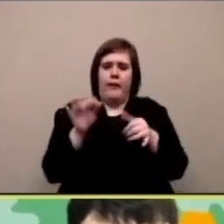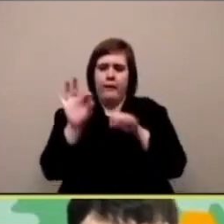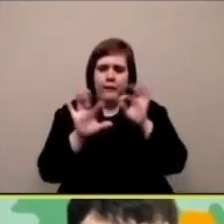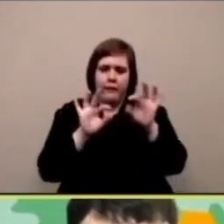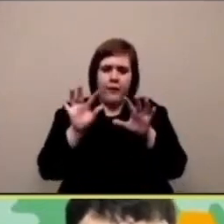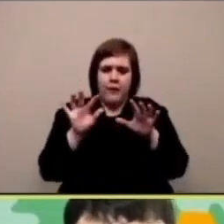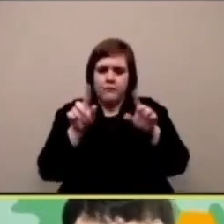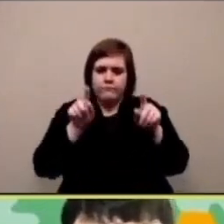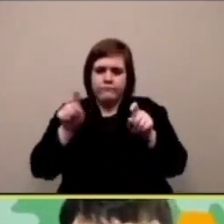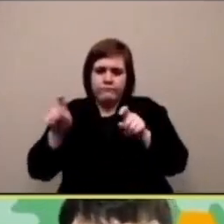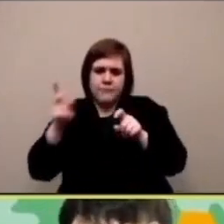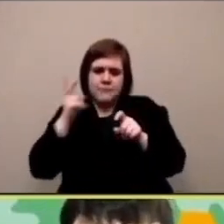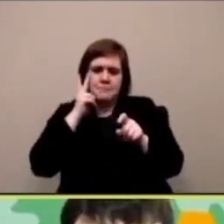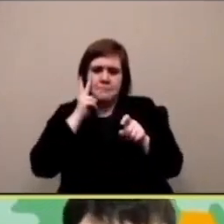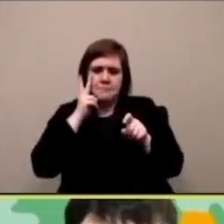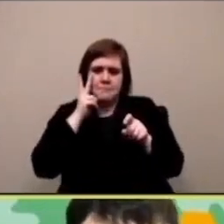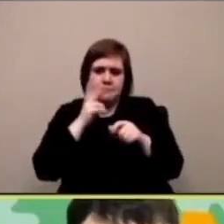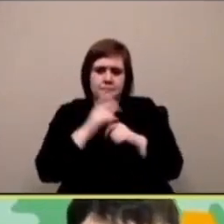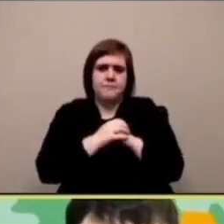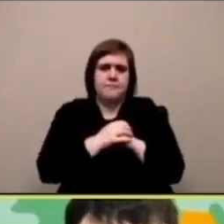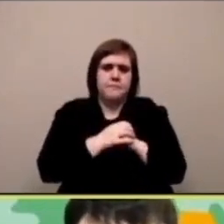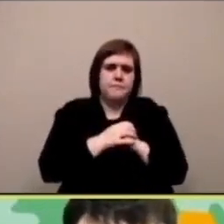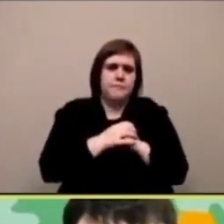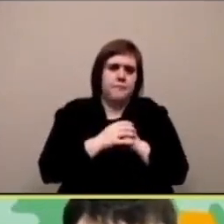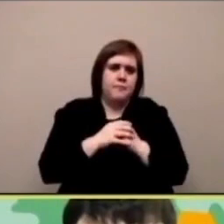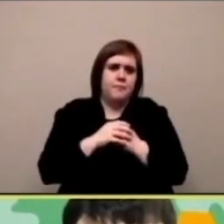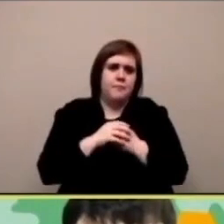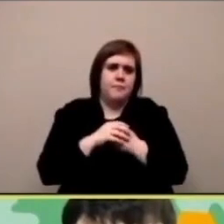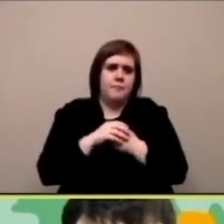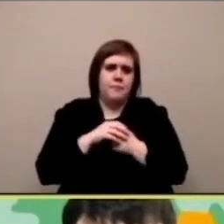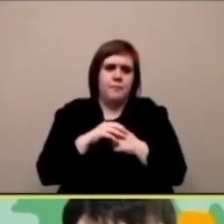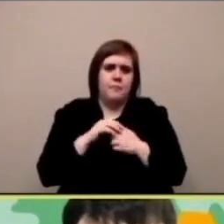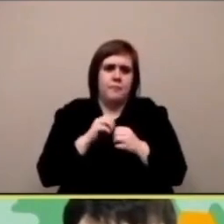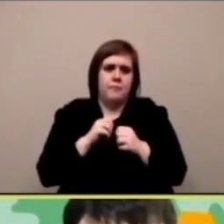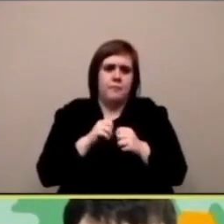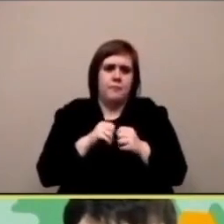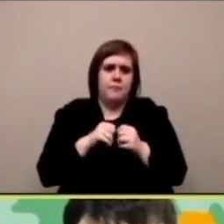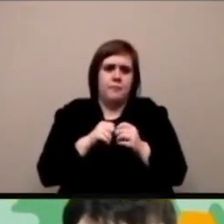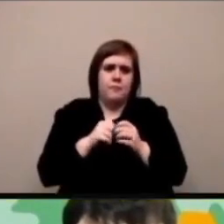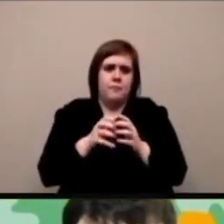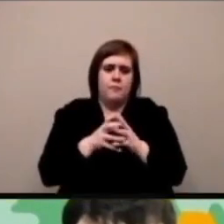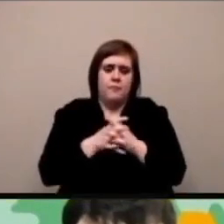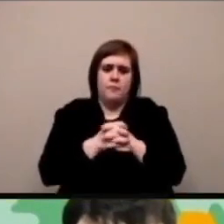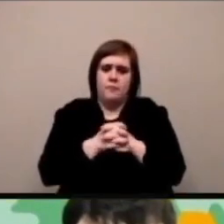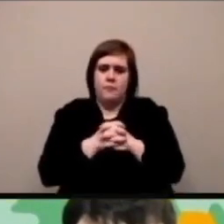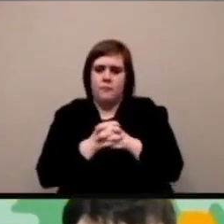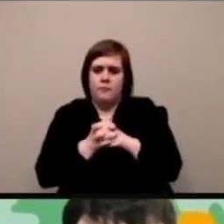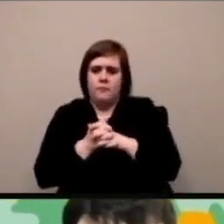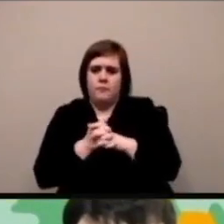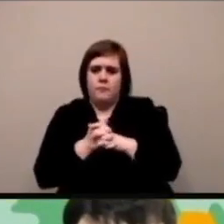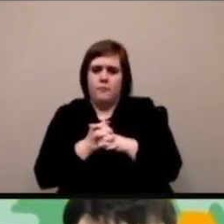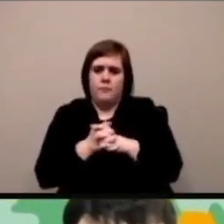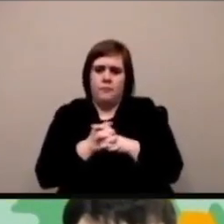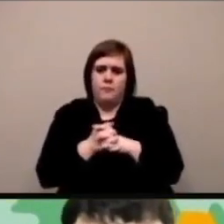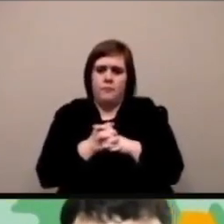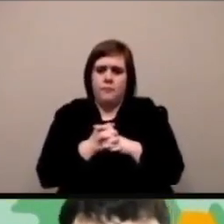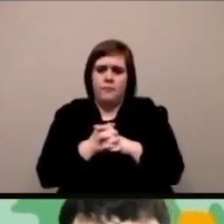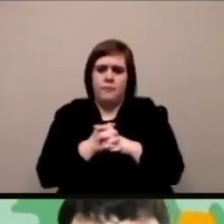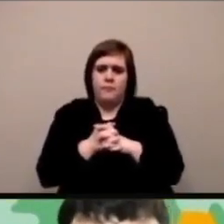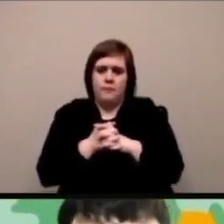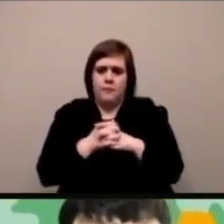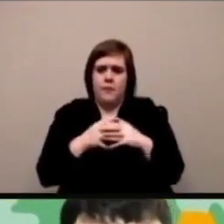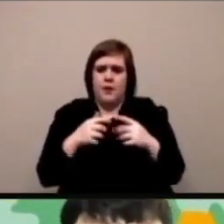こちらの緑色は物理学に関係する内容となります